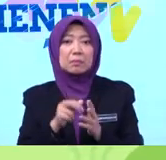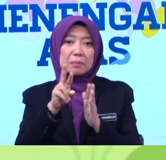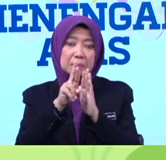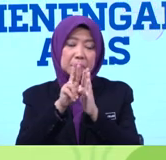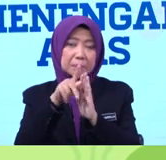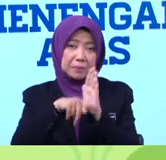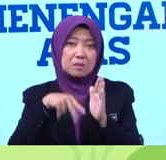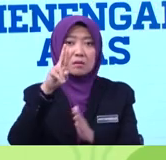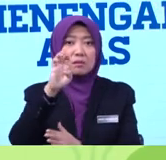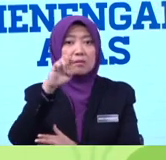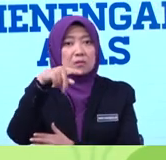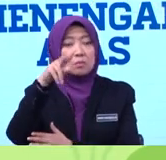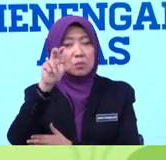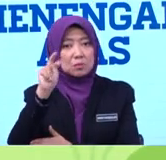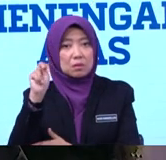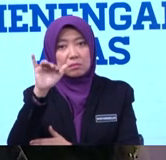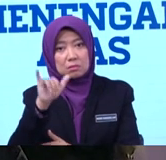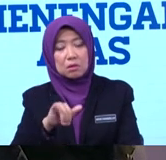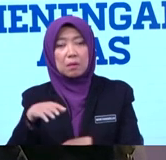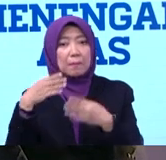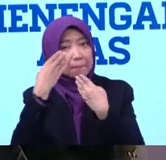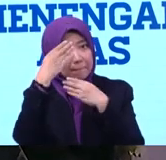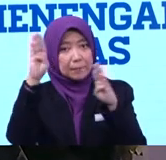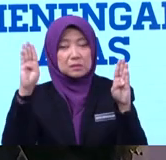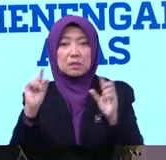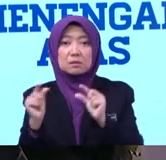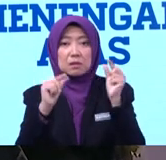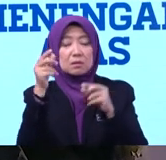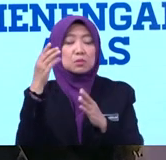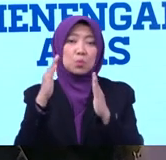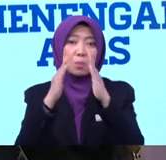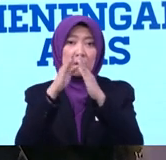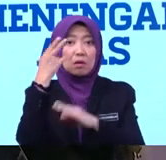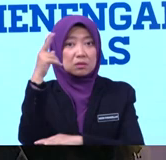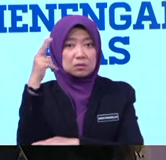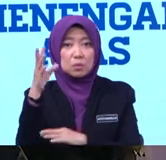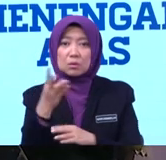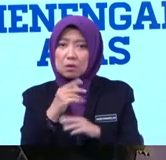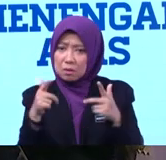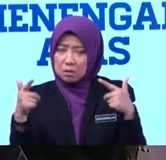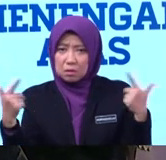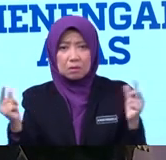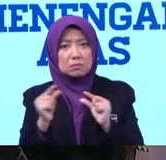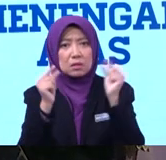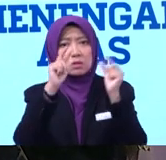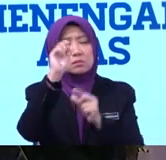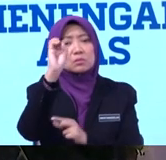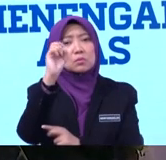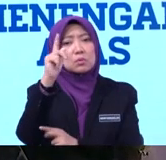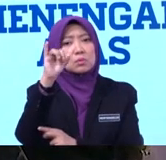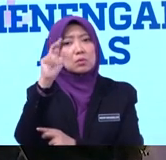sisa organik yang membebaskan gas rumah hijau dan berbagai jenis gestoksik seperti